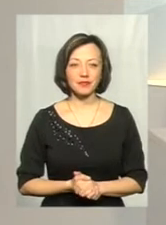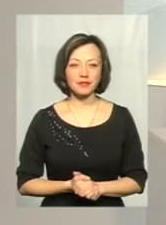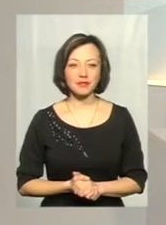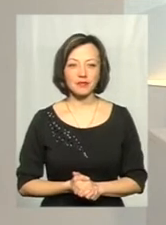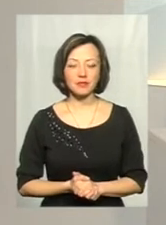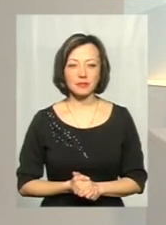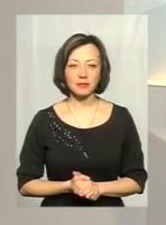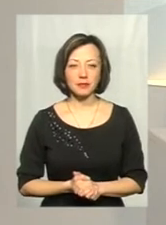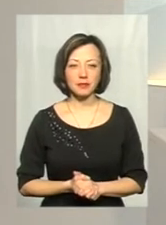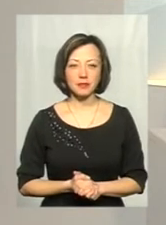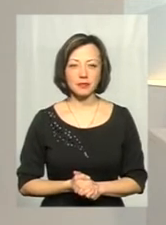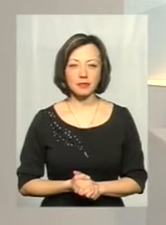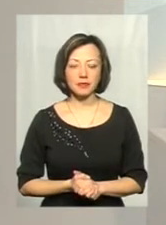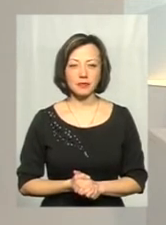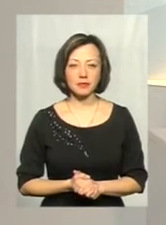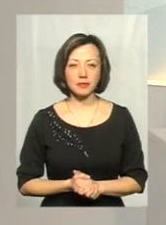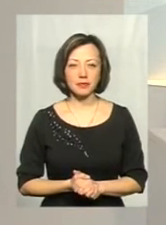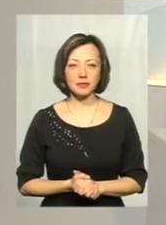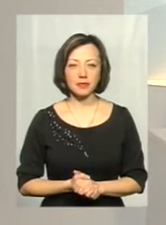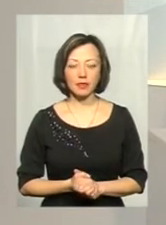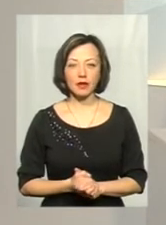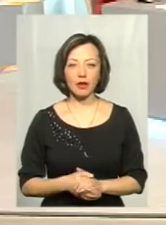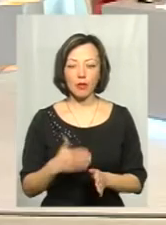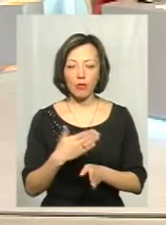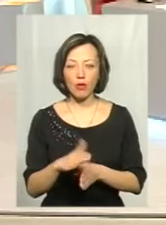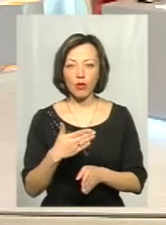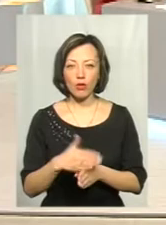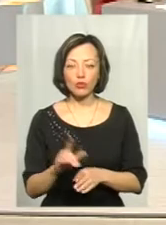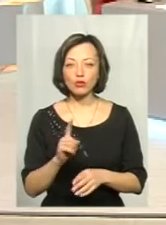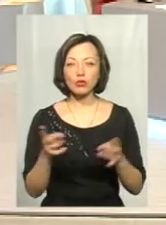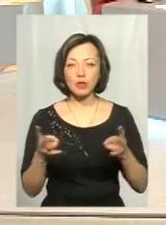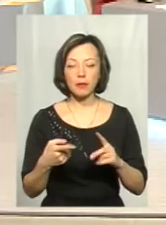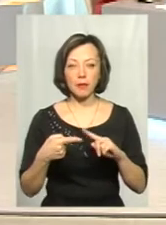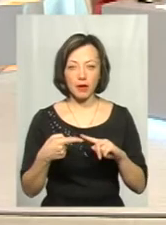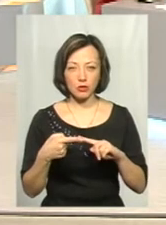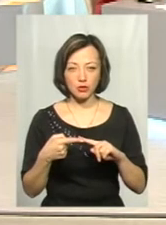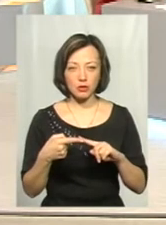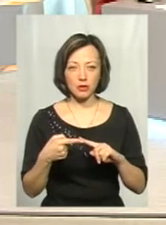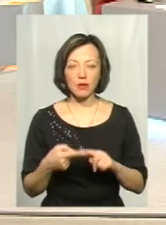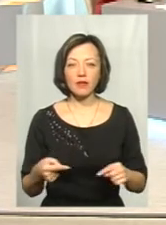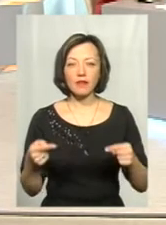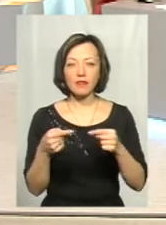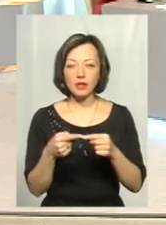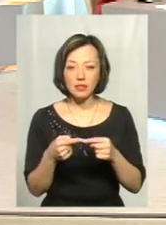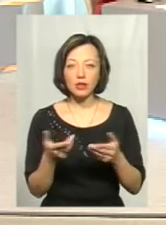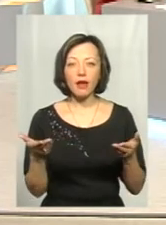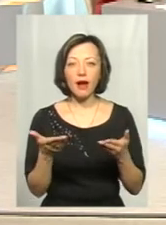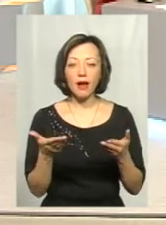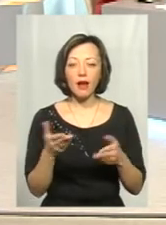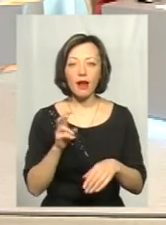Ну, пані Оля, так. Покроково можна пояснити. Значить, що потрібно? Крок перший – це визначитися насамперед з